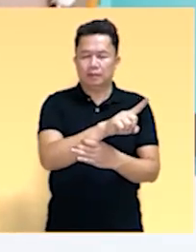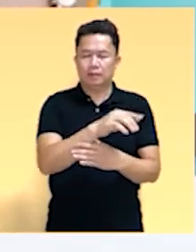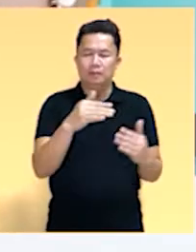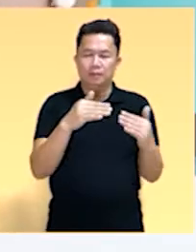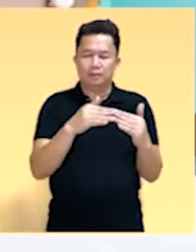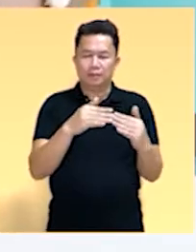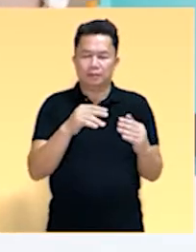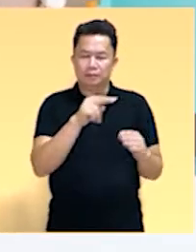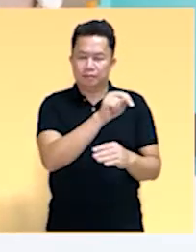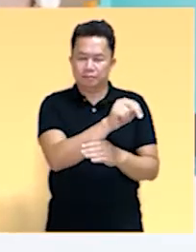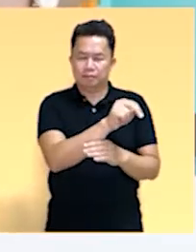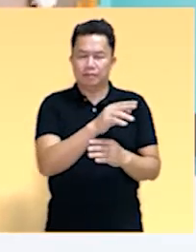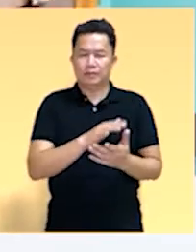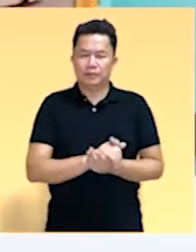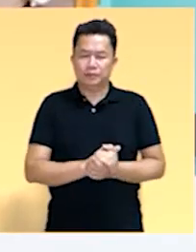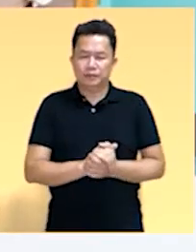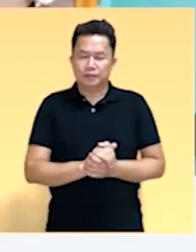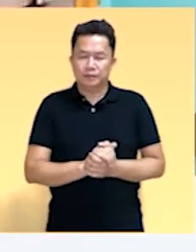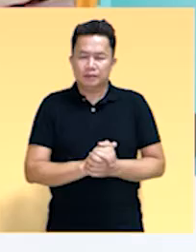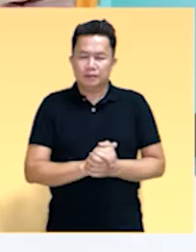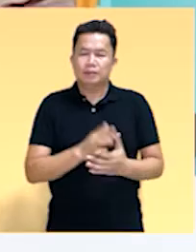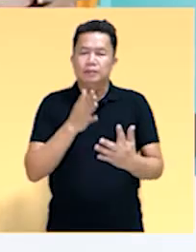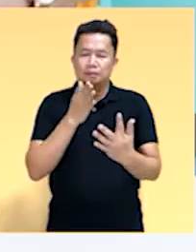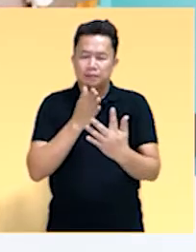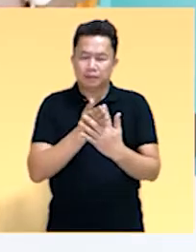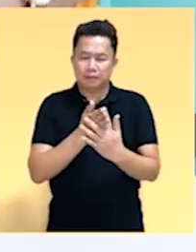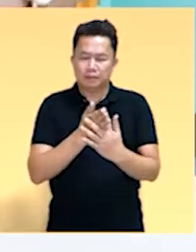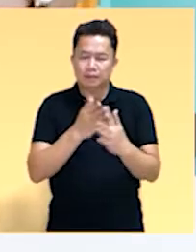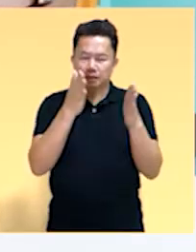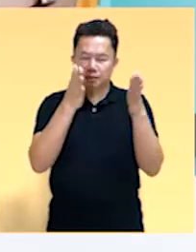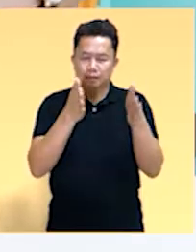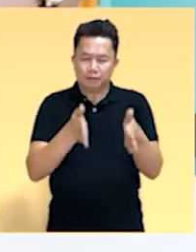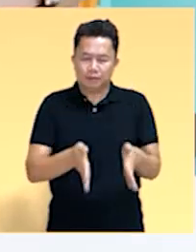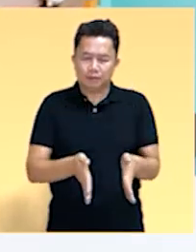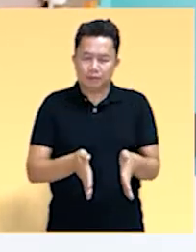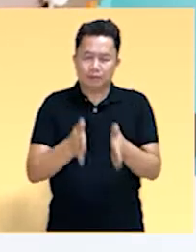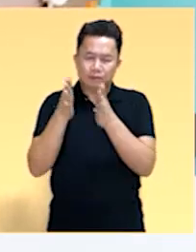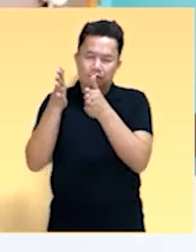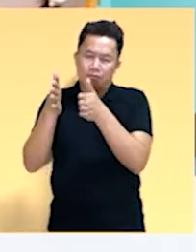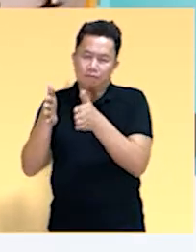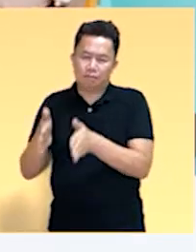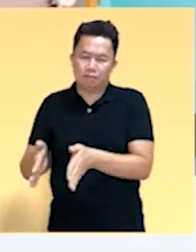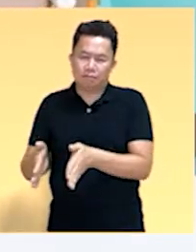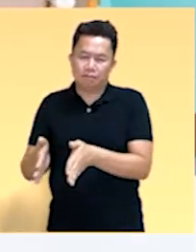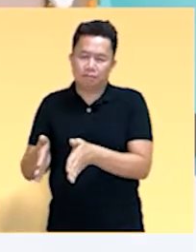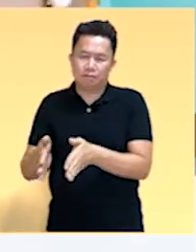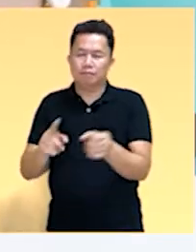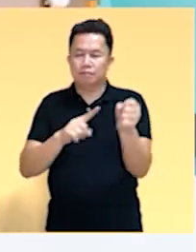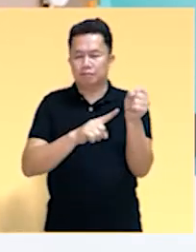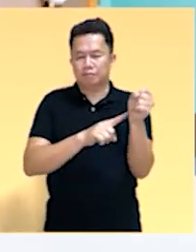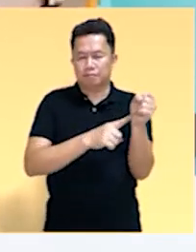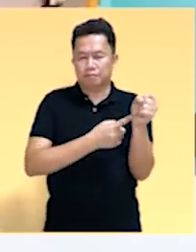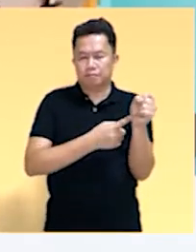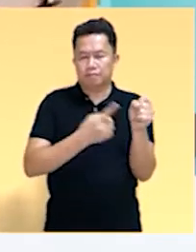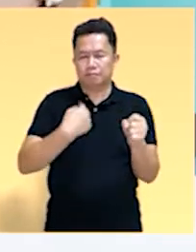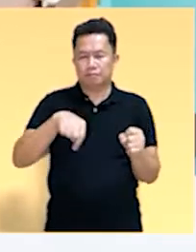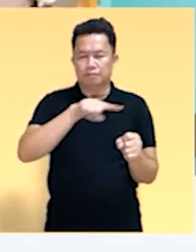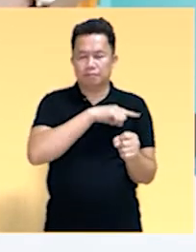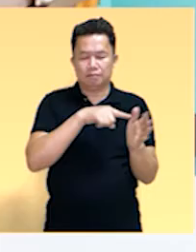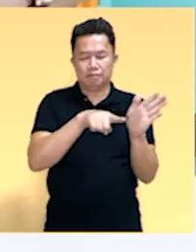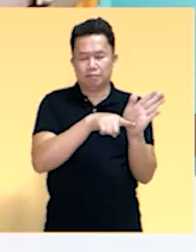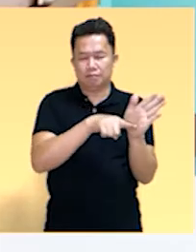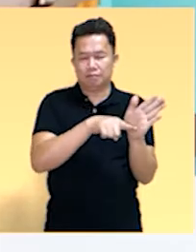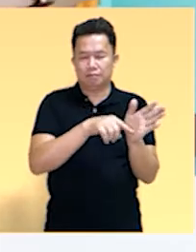4,231 equals N. Sa pamamagitan ng column o vertical form, umpisahan na natin ang